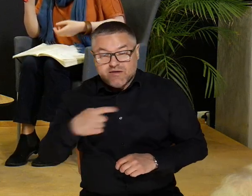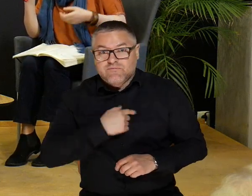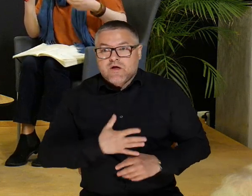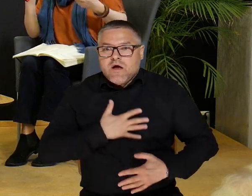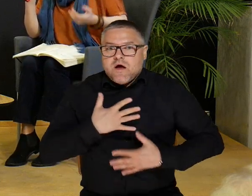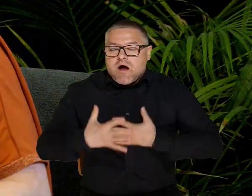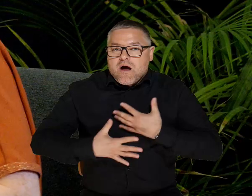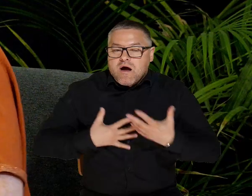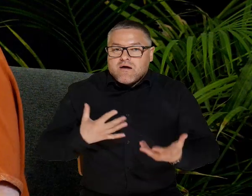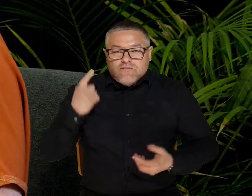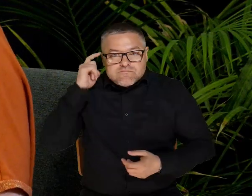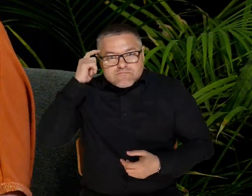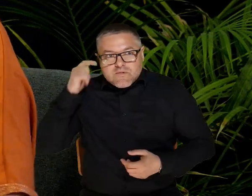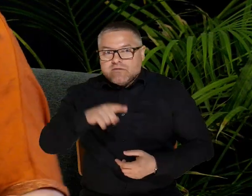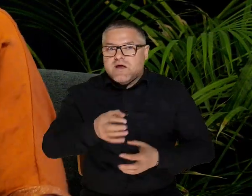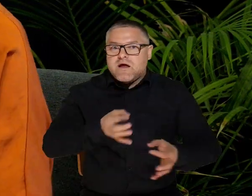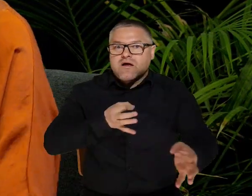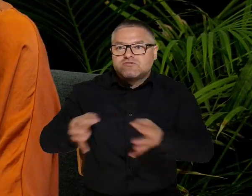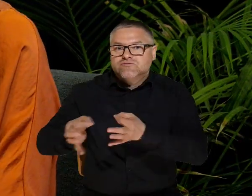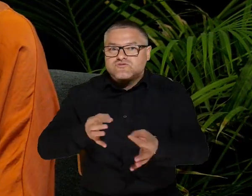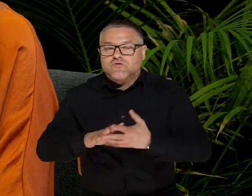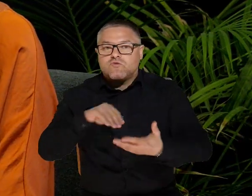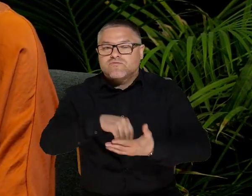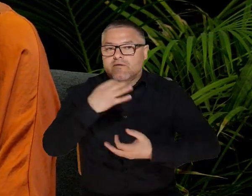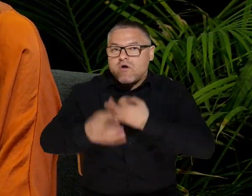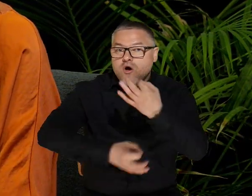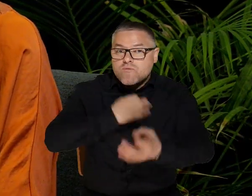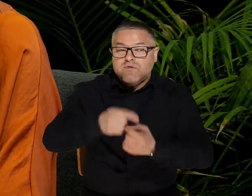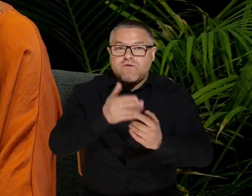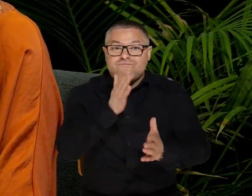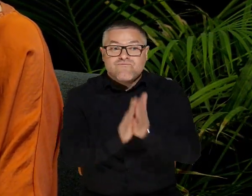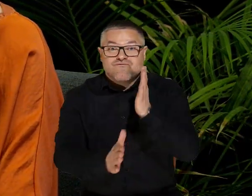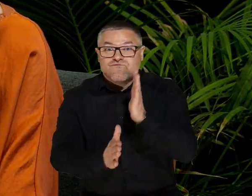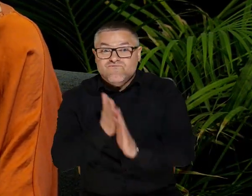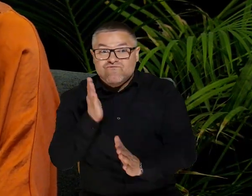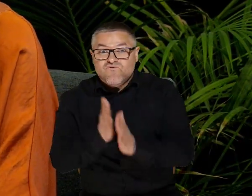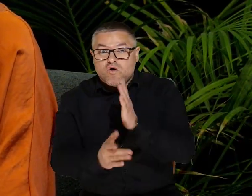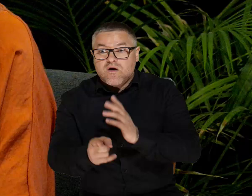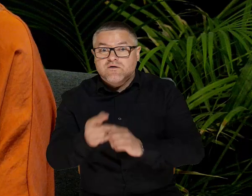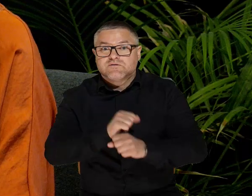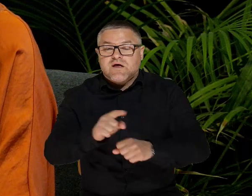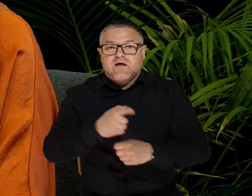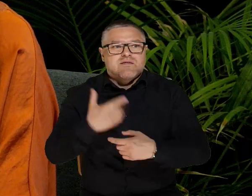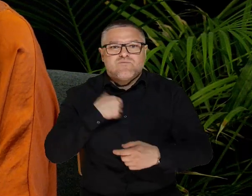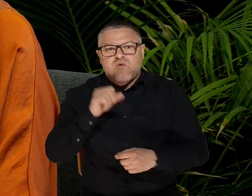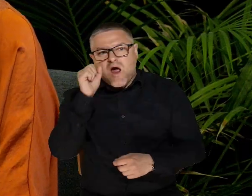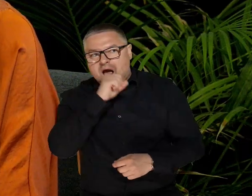poruszenie tymi historiami tutaj opowiedzianymi. Ta wojna nagle przestała być czymś takim